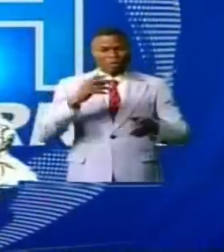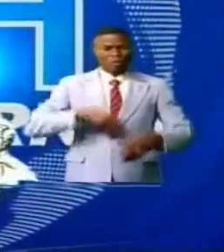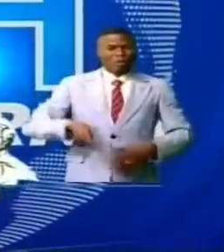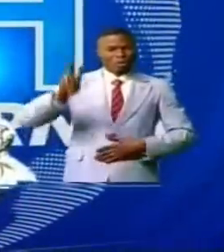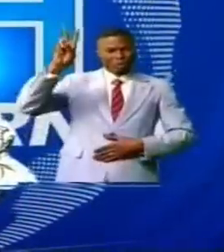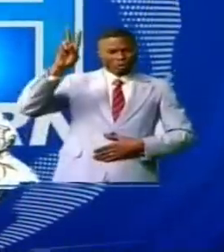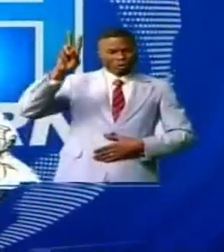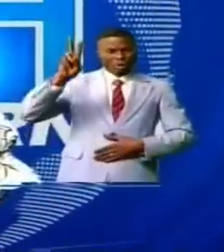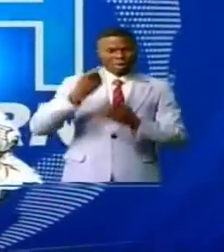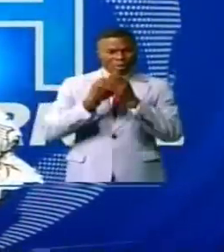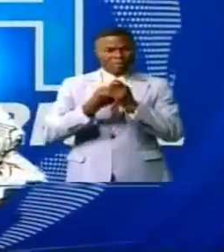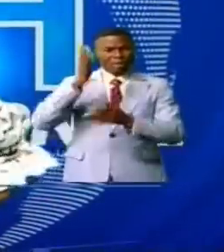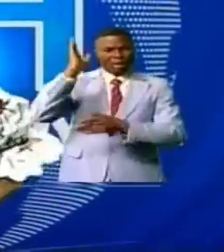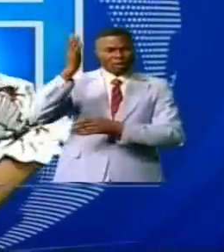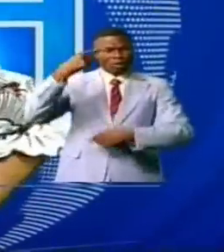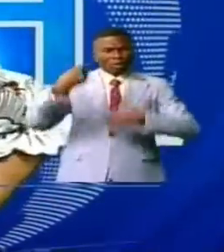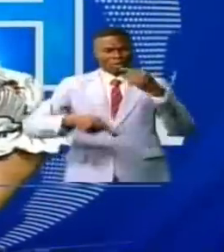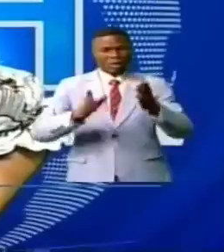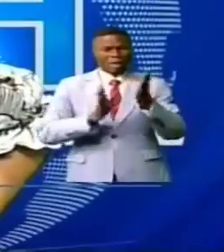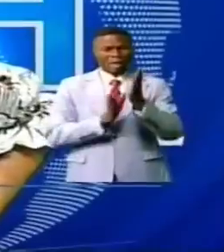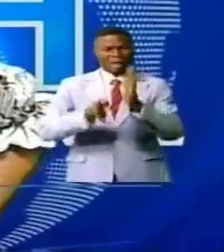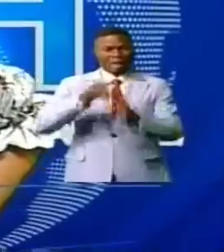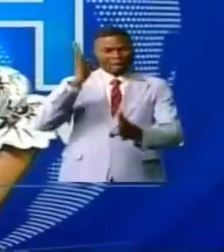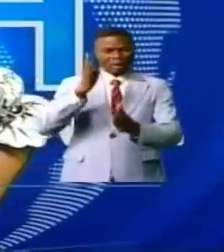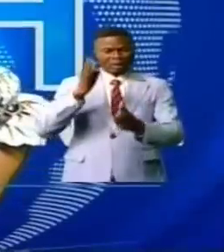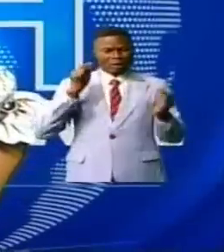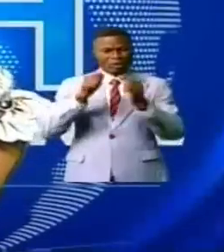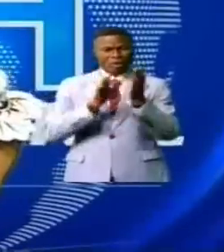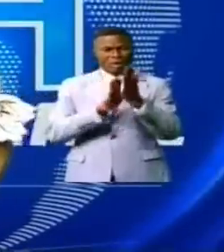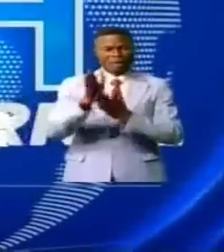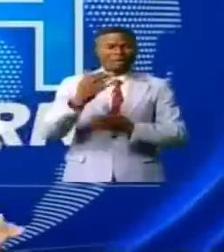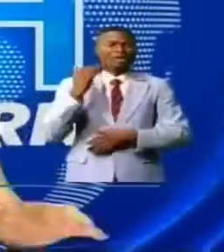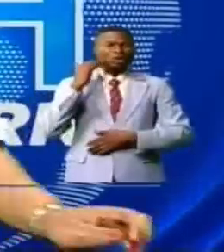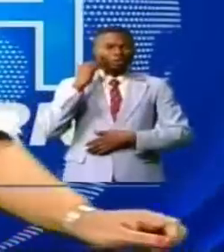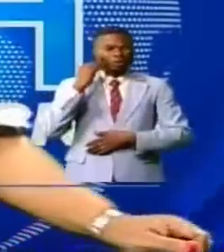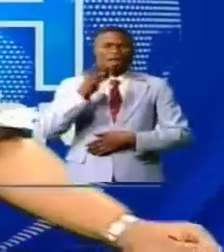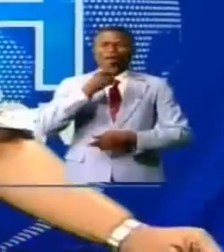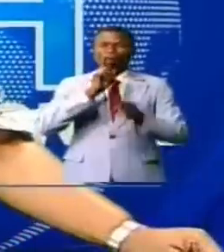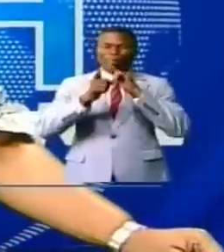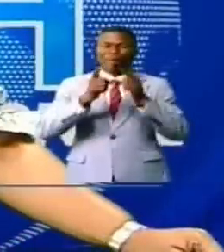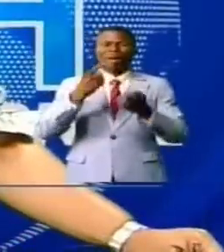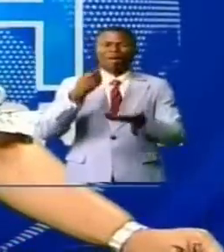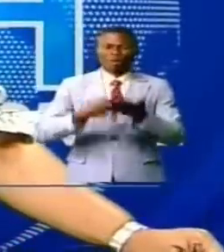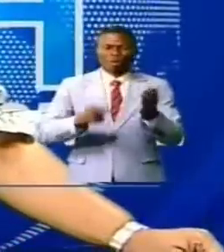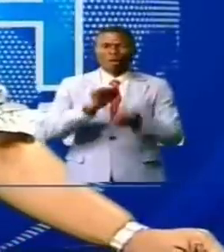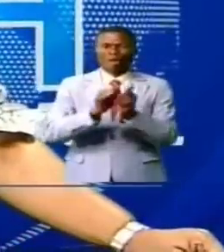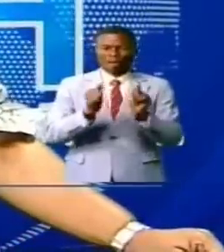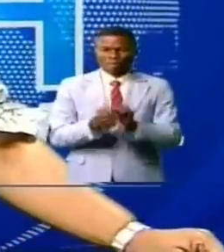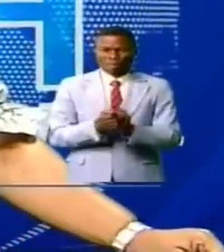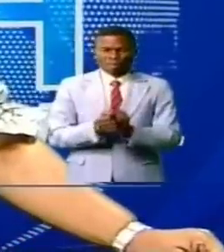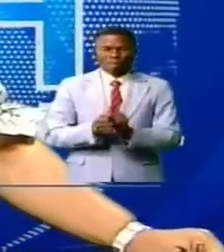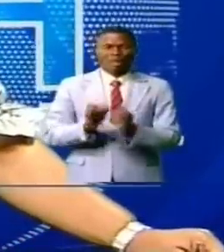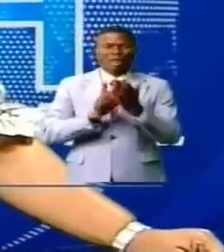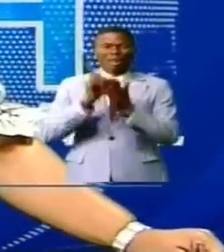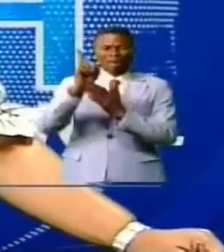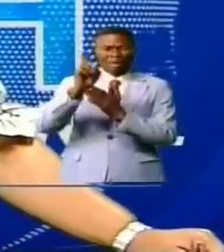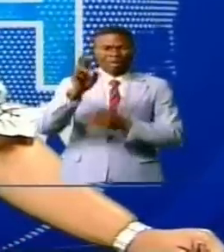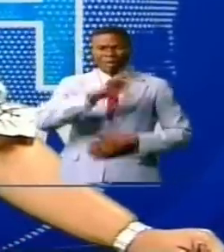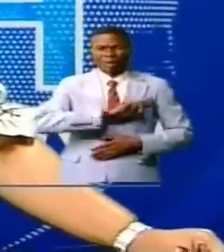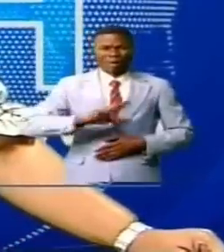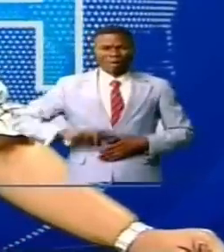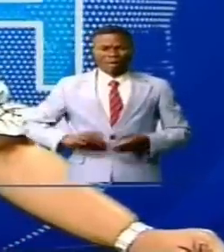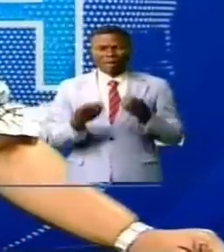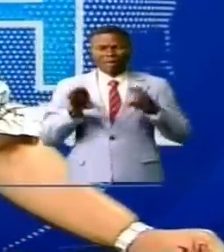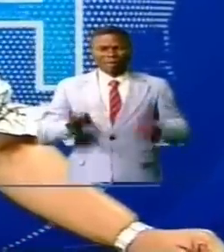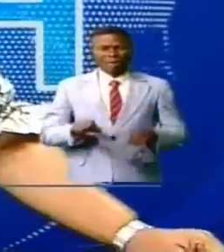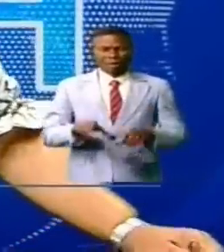en conférence débat ce 14 et 15 juin pour échanger sur les défis de développement en République démocratique du